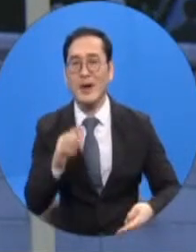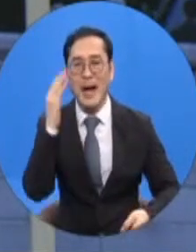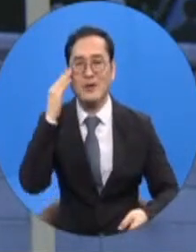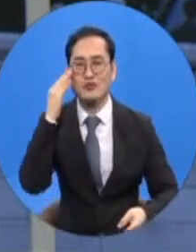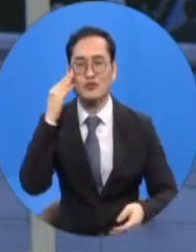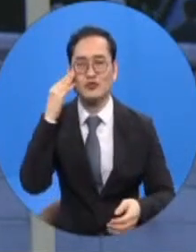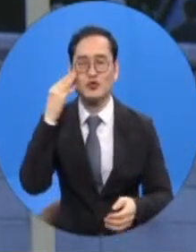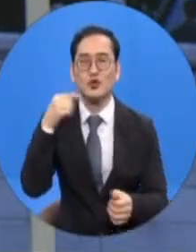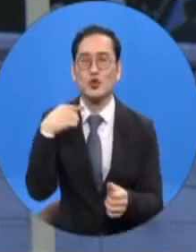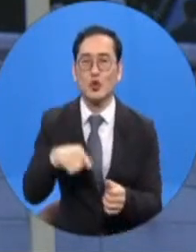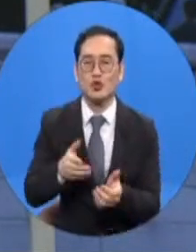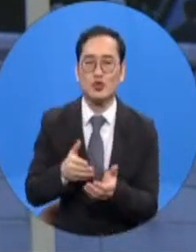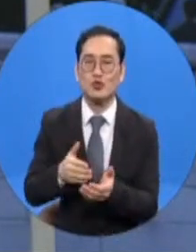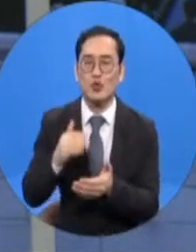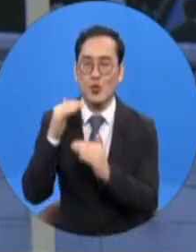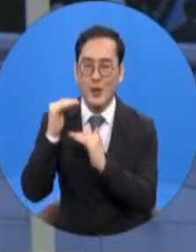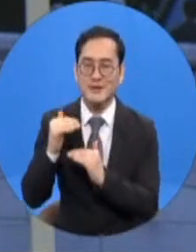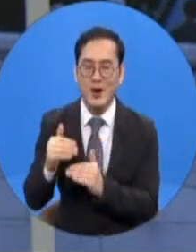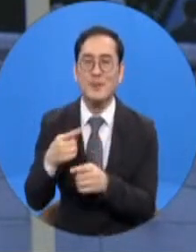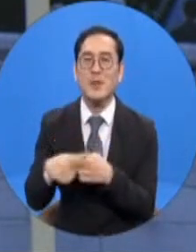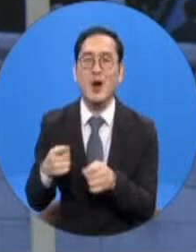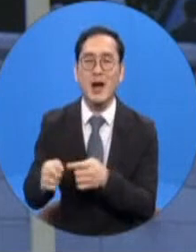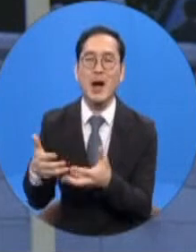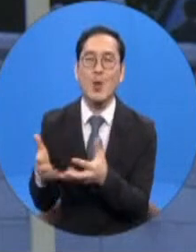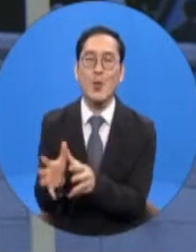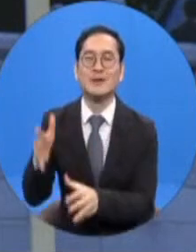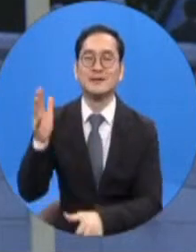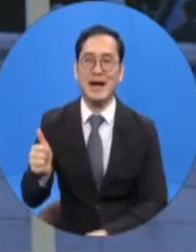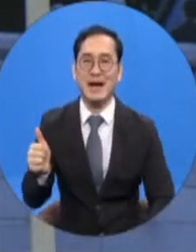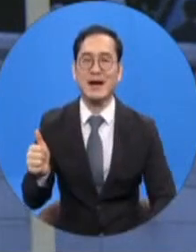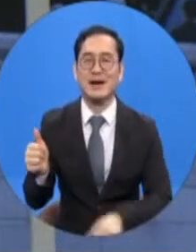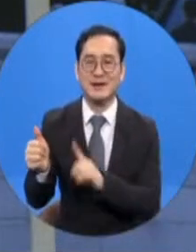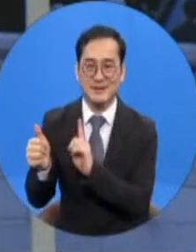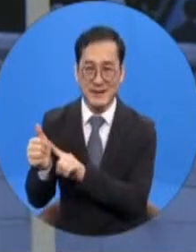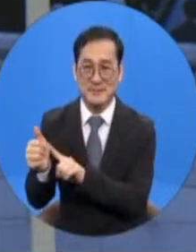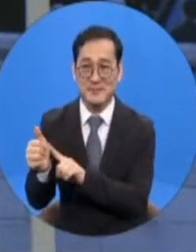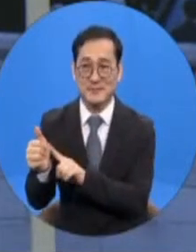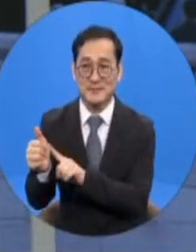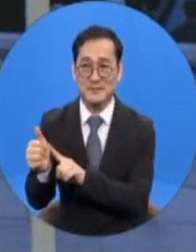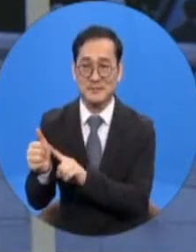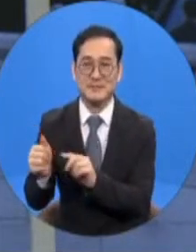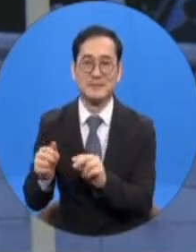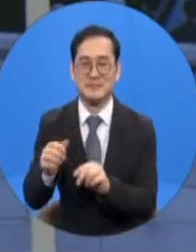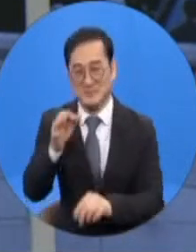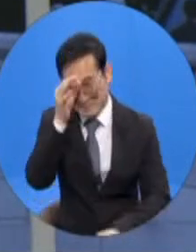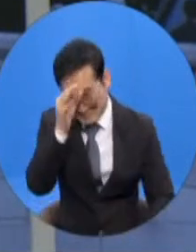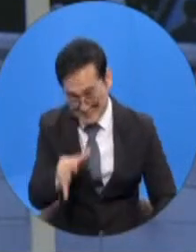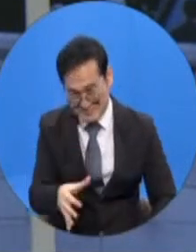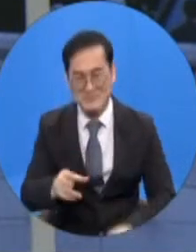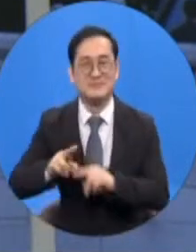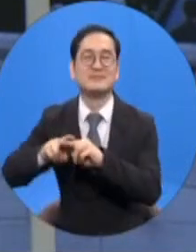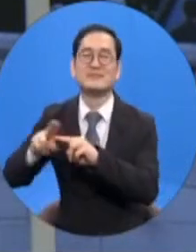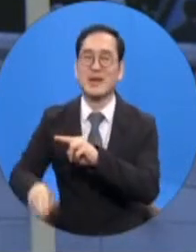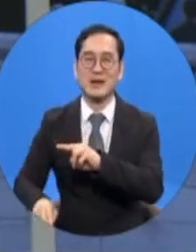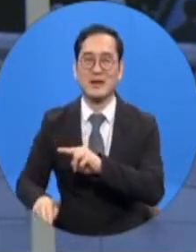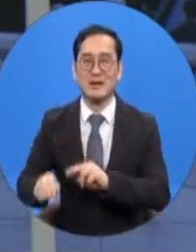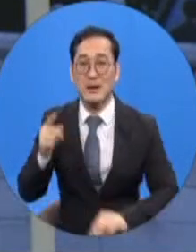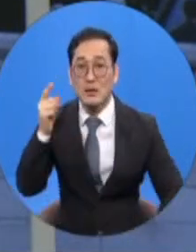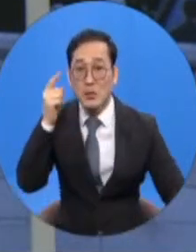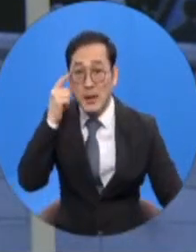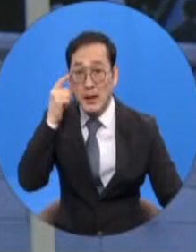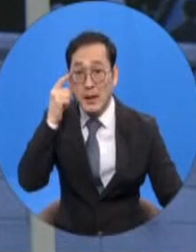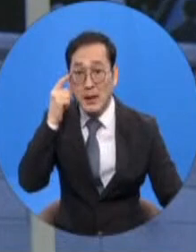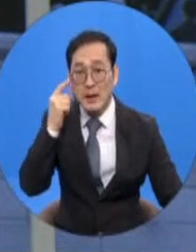한국교육과정평가원 장 수능 출제를 주관했던 교육과정 평가 원장이 사과를 하고 사퇴를 했습니다 왜냐